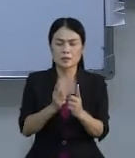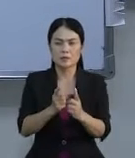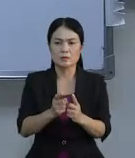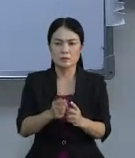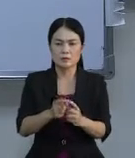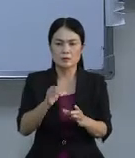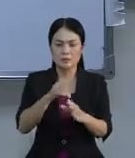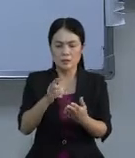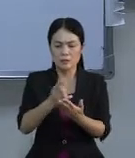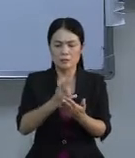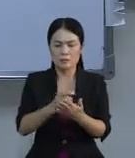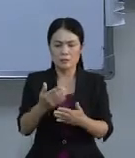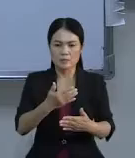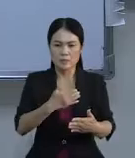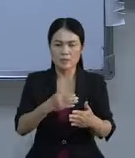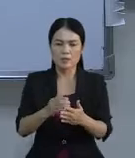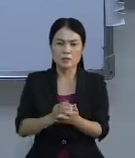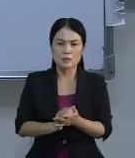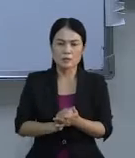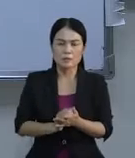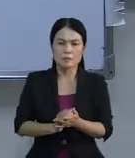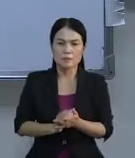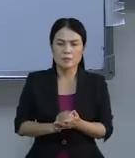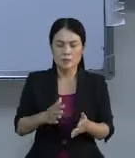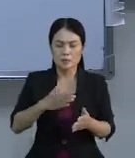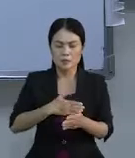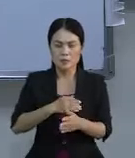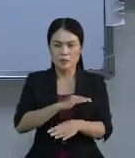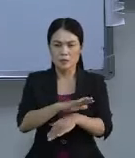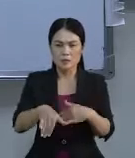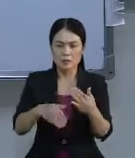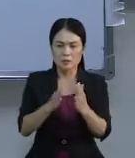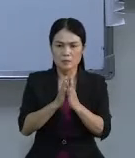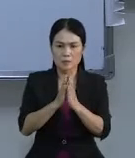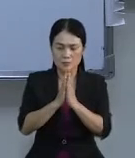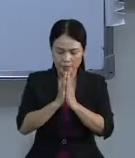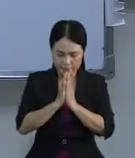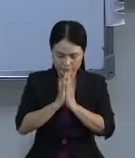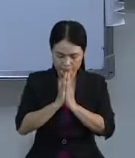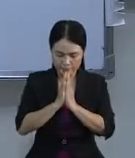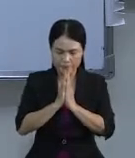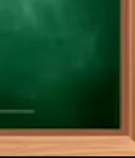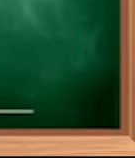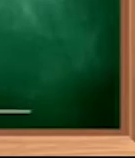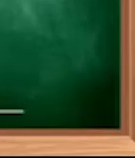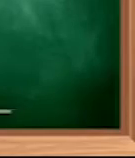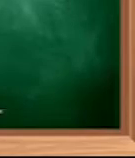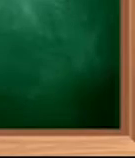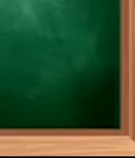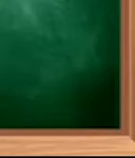nơi khăn ông mê riêng khao tiệt bạch. Lực rú, xông ọc cốn, xông chụp riệp lìa.